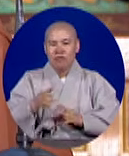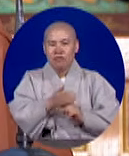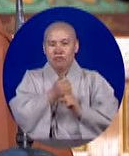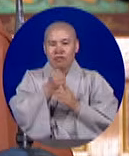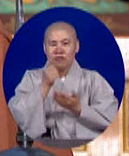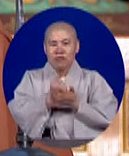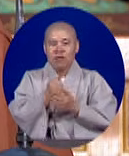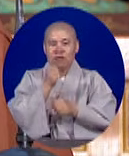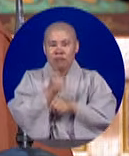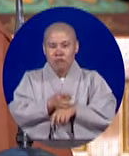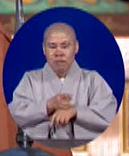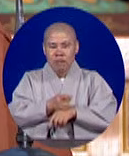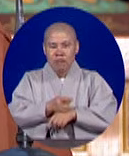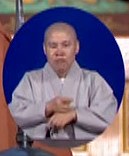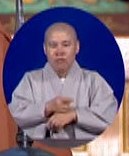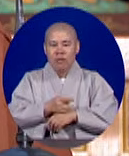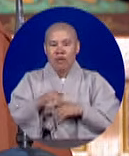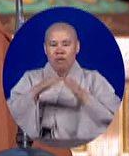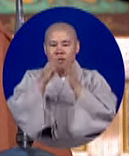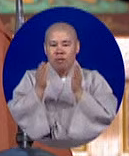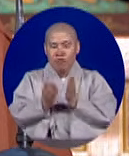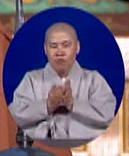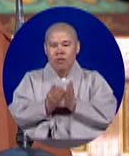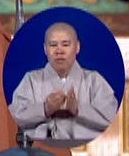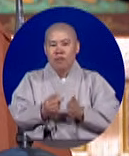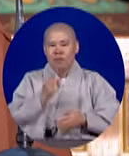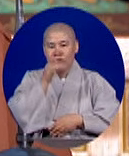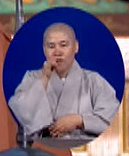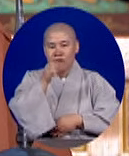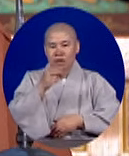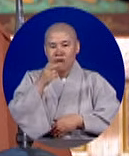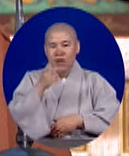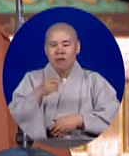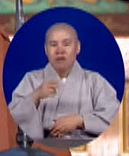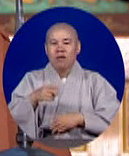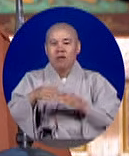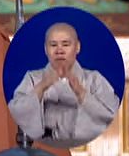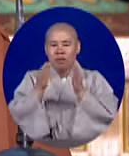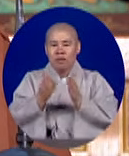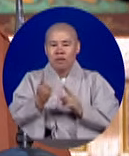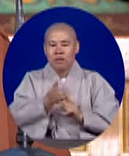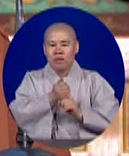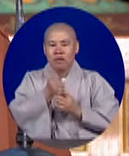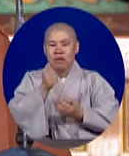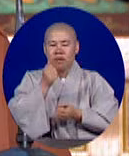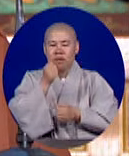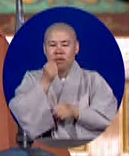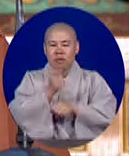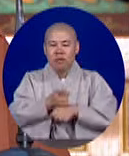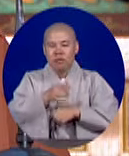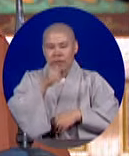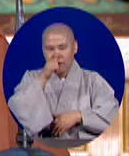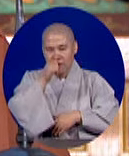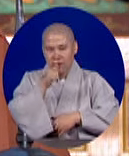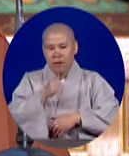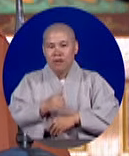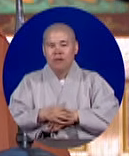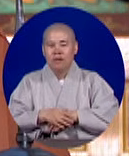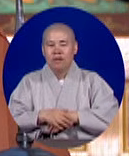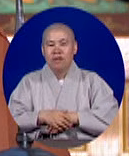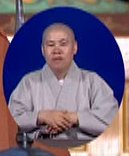불성. 일체중생 시류불성. 일체중생에게 다 불성이 있다. 이런 말 하시죠.